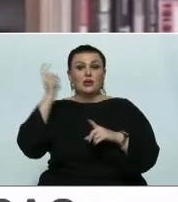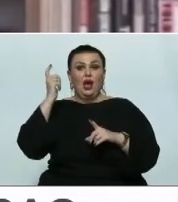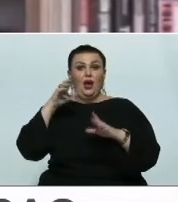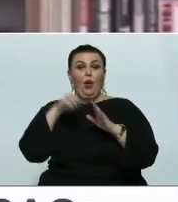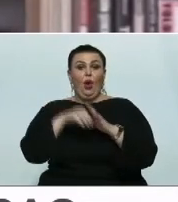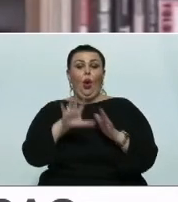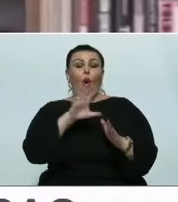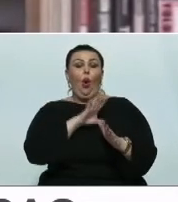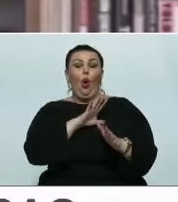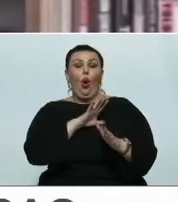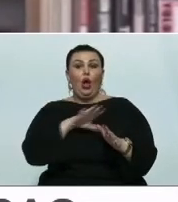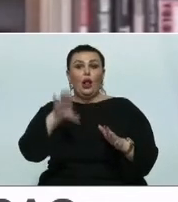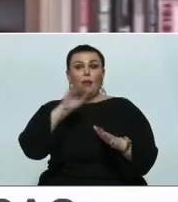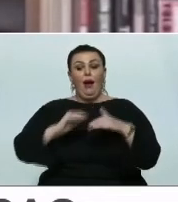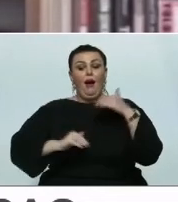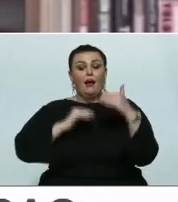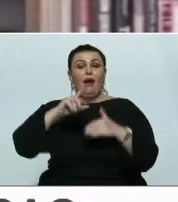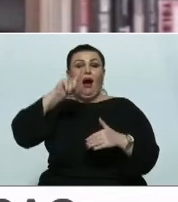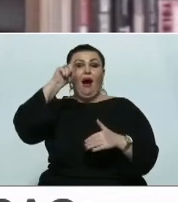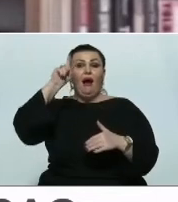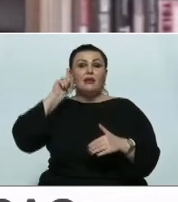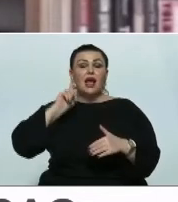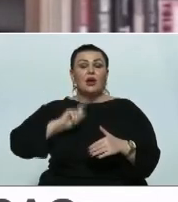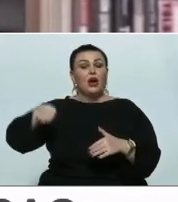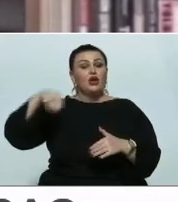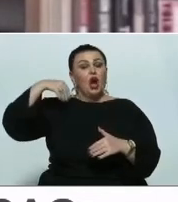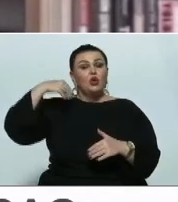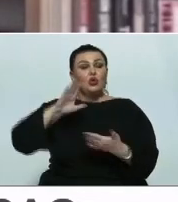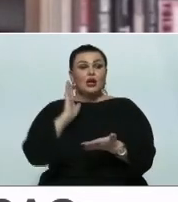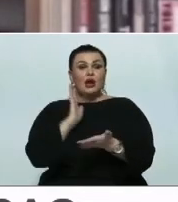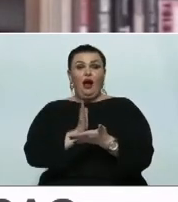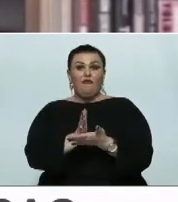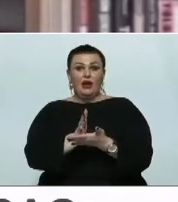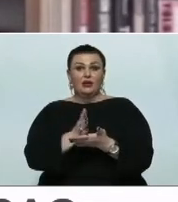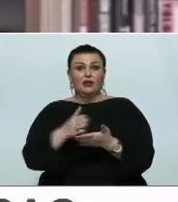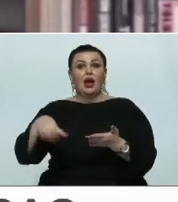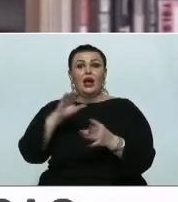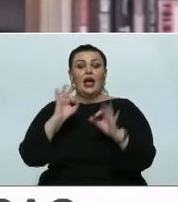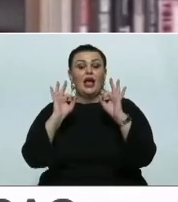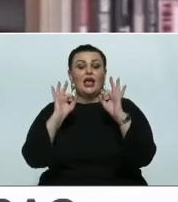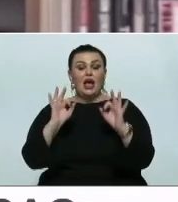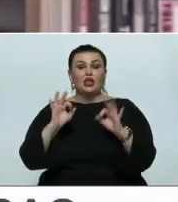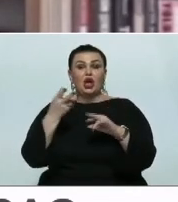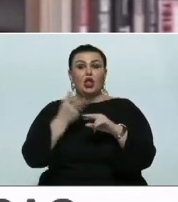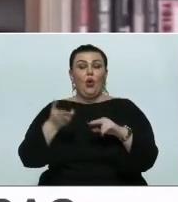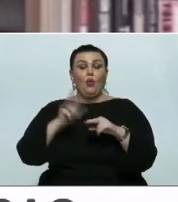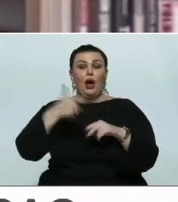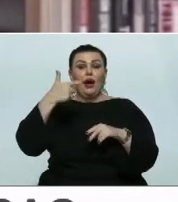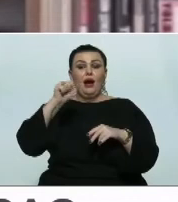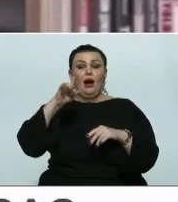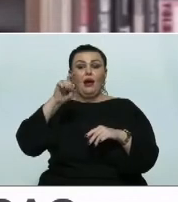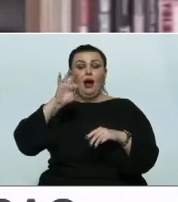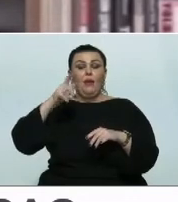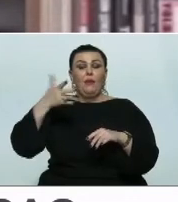olmak üzere adım atan bir Azerbaycan ve Türkiye var. Gerçekten bu Karabağ Savaşı